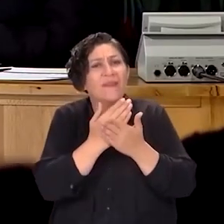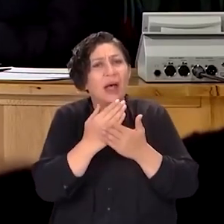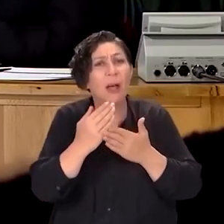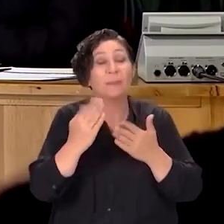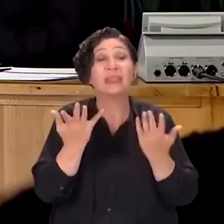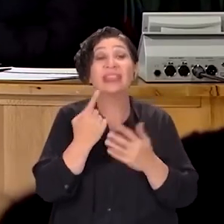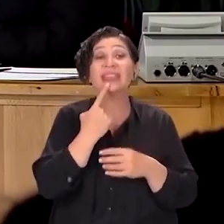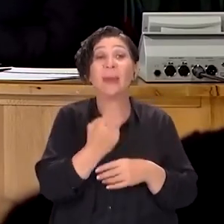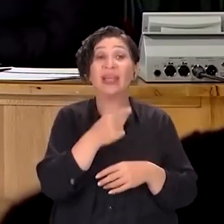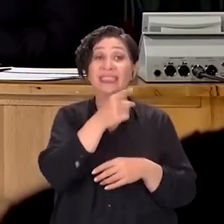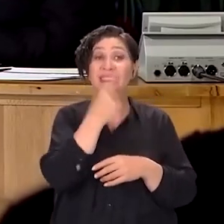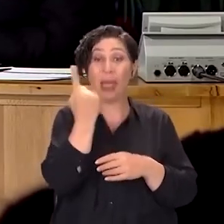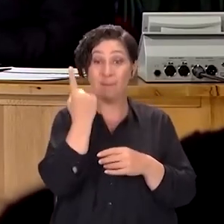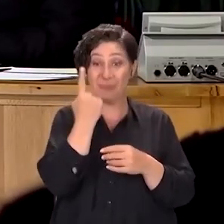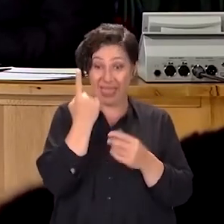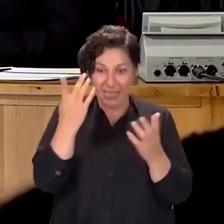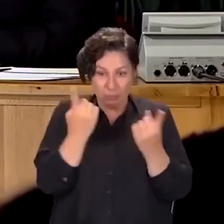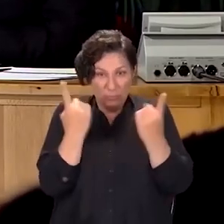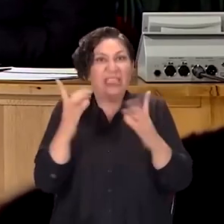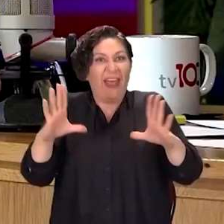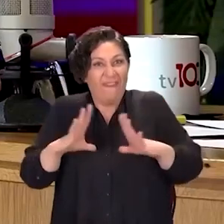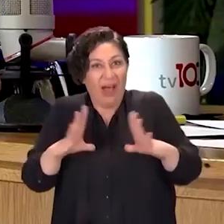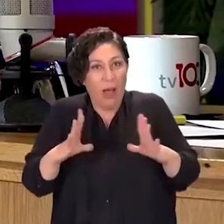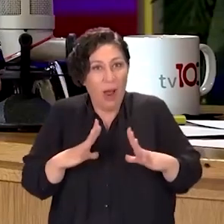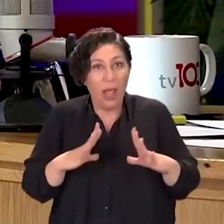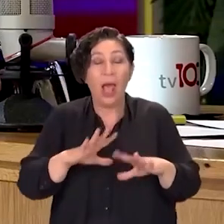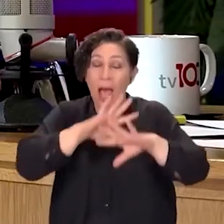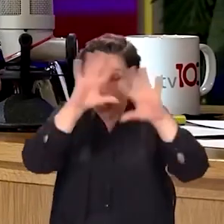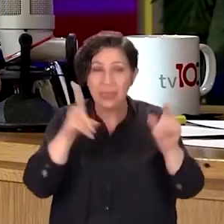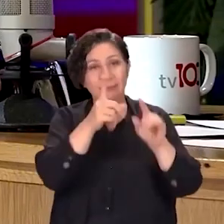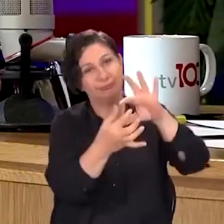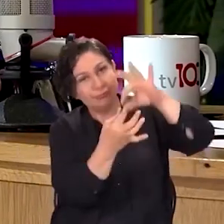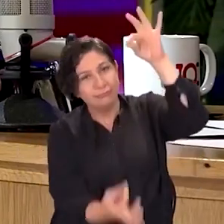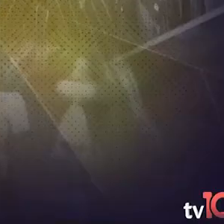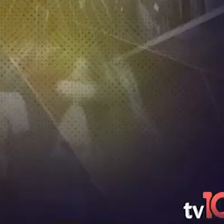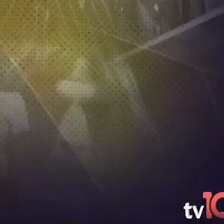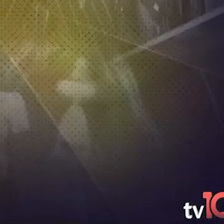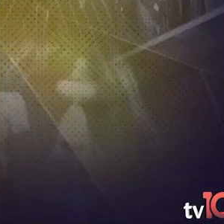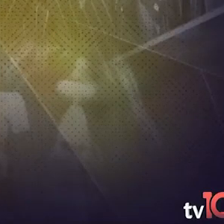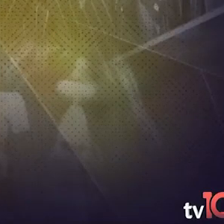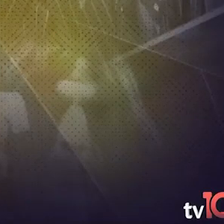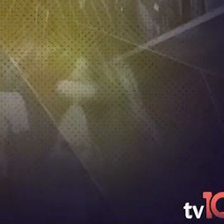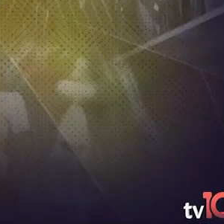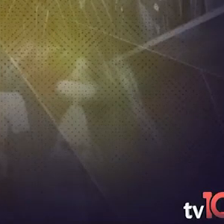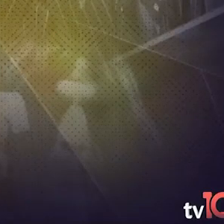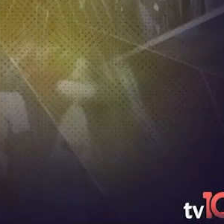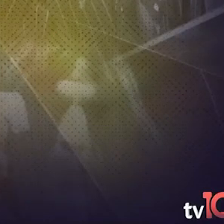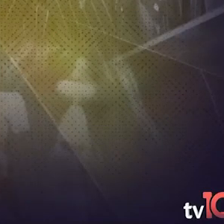ki sende bir jeni var ki, bir şey var ki herkes bu kadar bahsediyor.